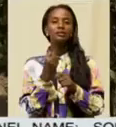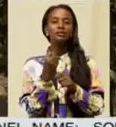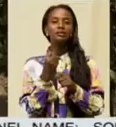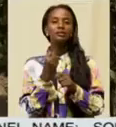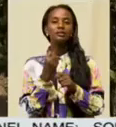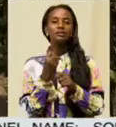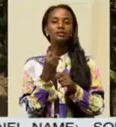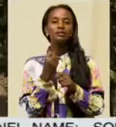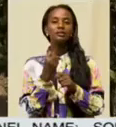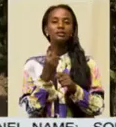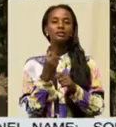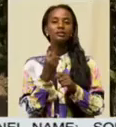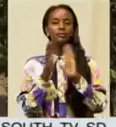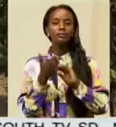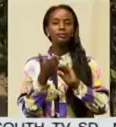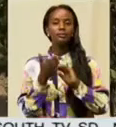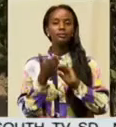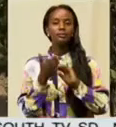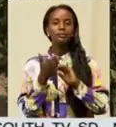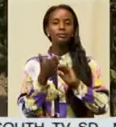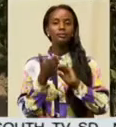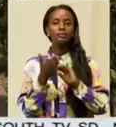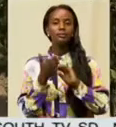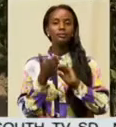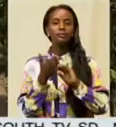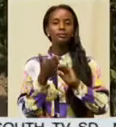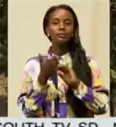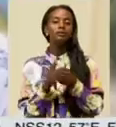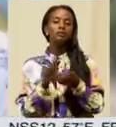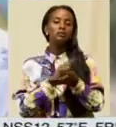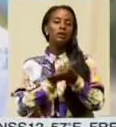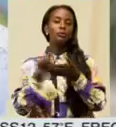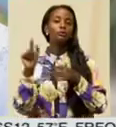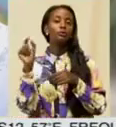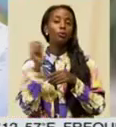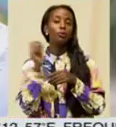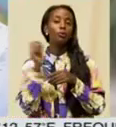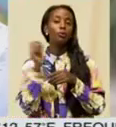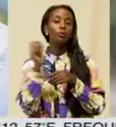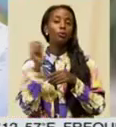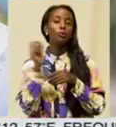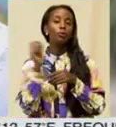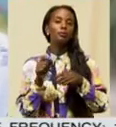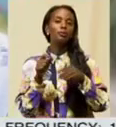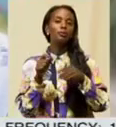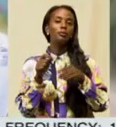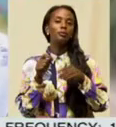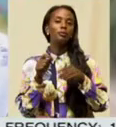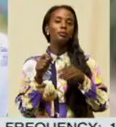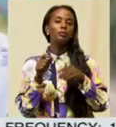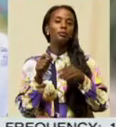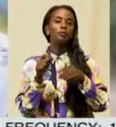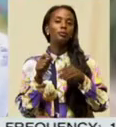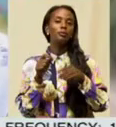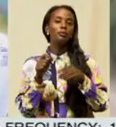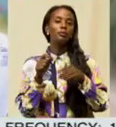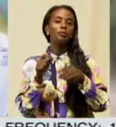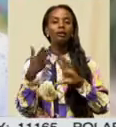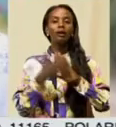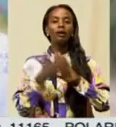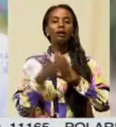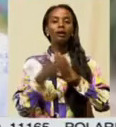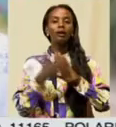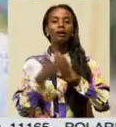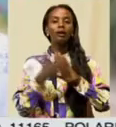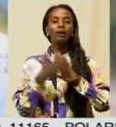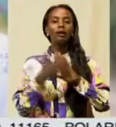የጎላ እንደነበርም ባለሙያዎቹ ይጠቅሳሉ። በየሳምንቱ አርብ መስት መካሄድ አለበት። በብዛት አይካሄድም። እኛ መዋቅር ላይ አሁን